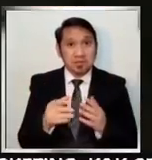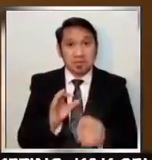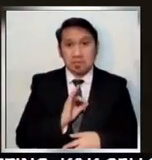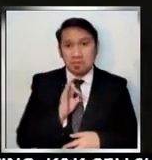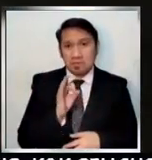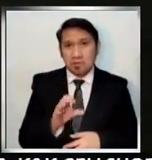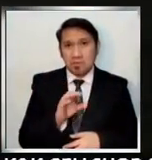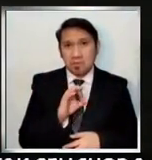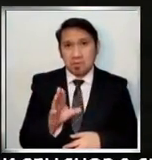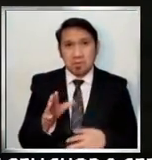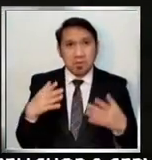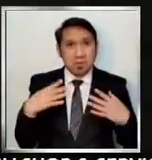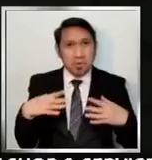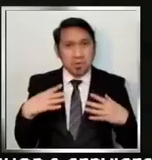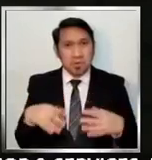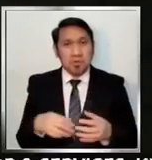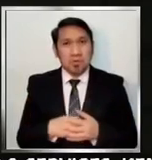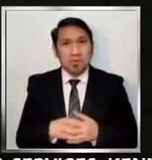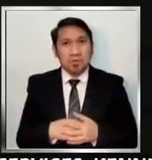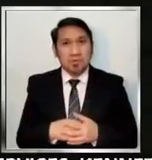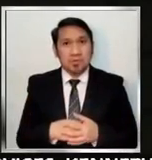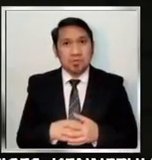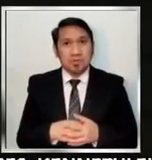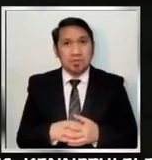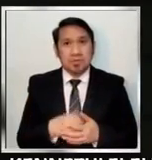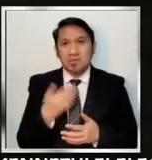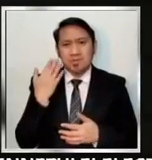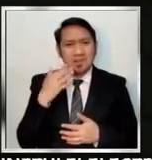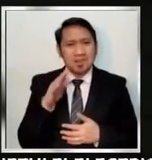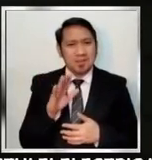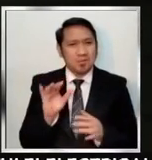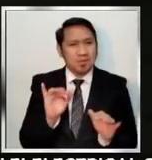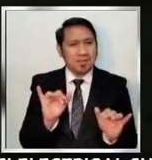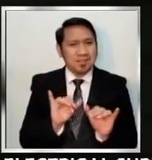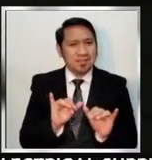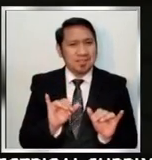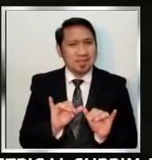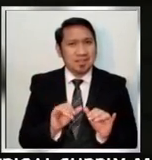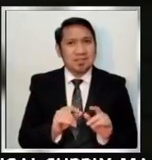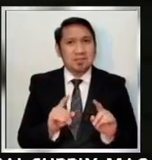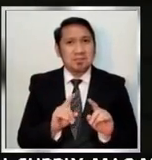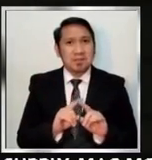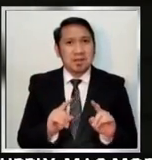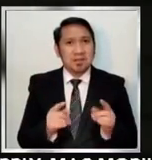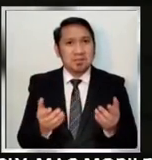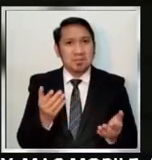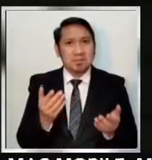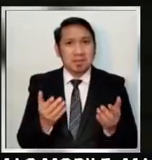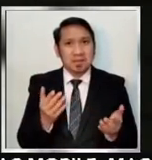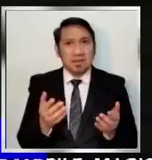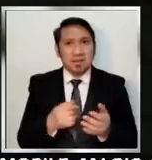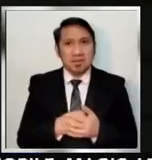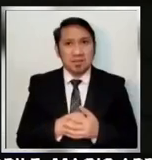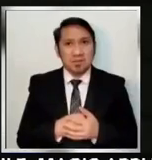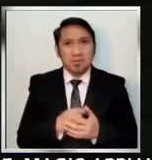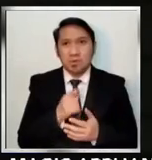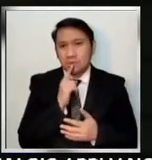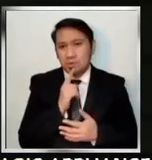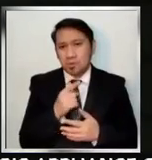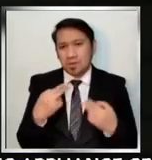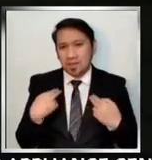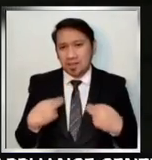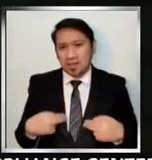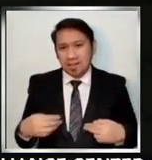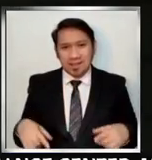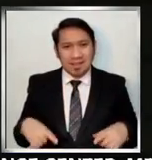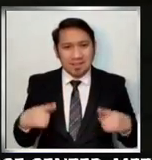costume. Hindi ko po kabisado yung size, pero siguro po kasi talaga healthy living lang din po talaga. And